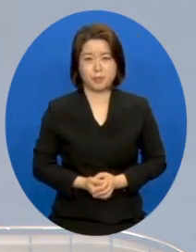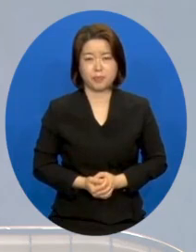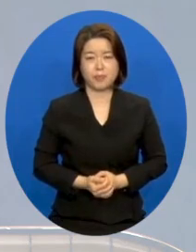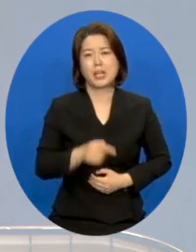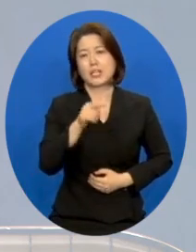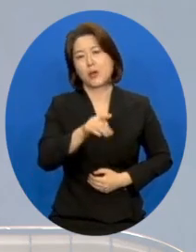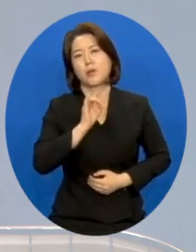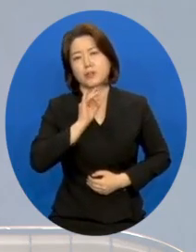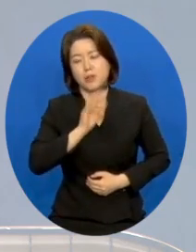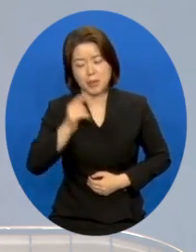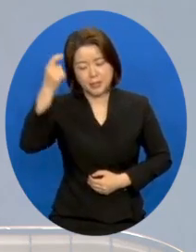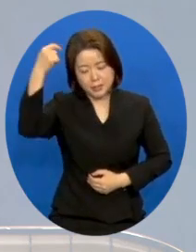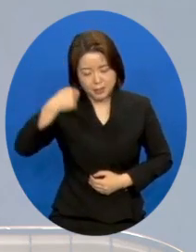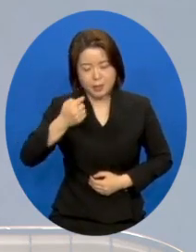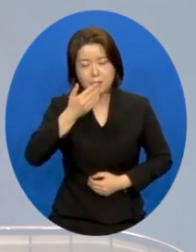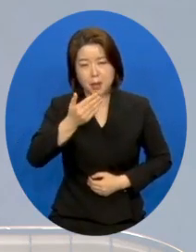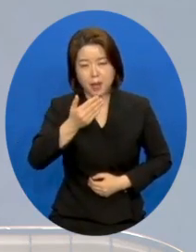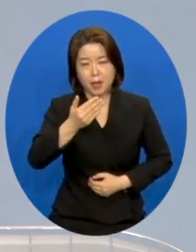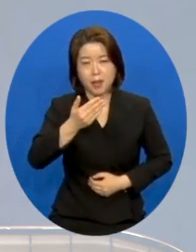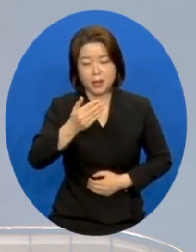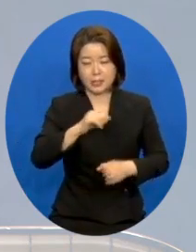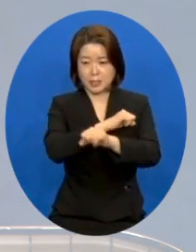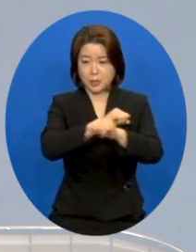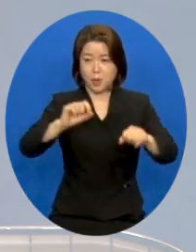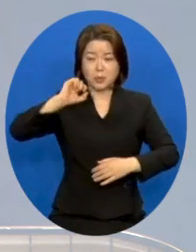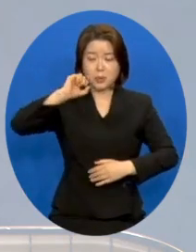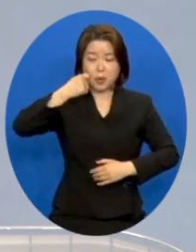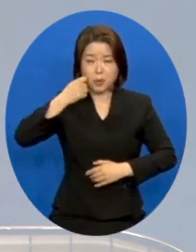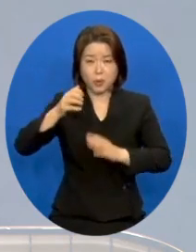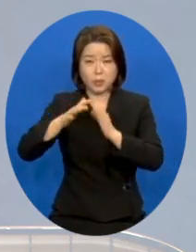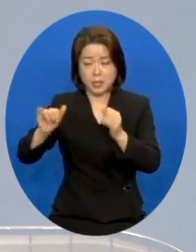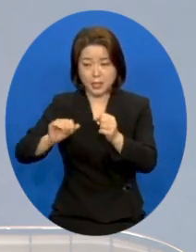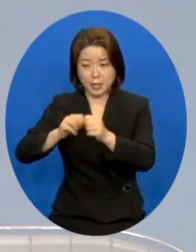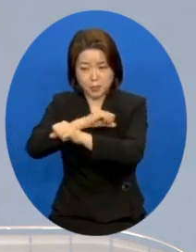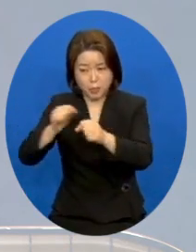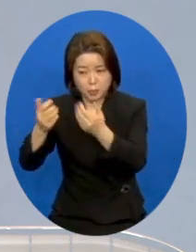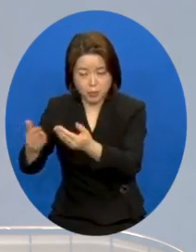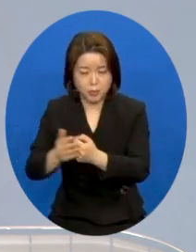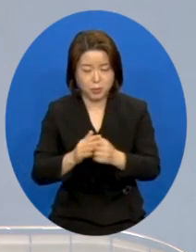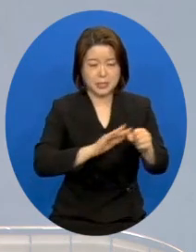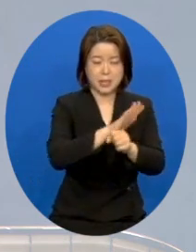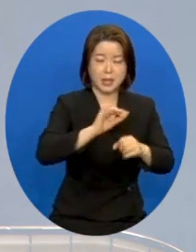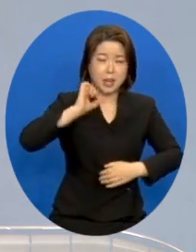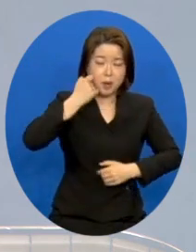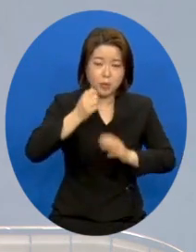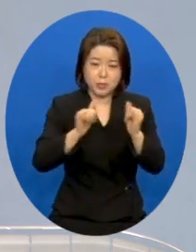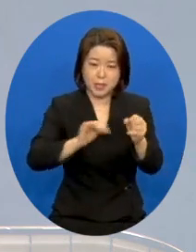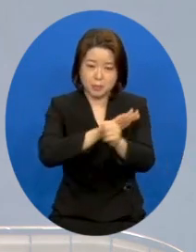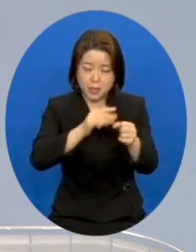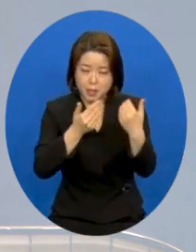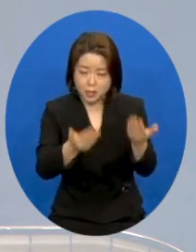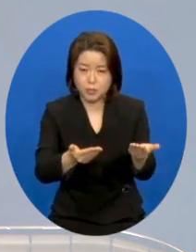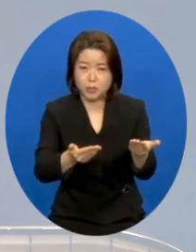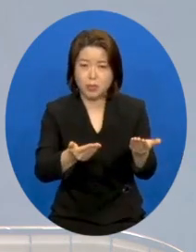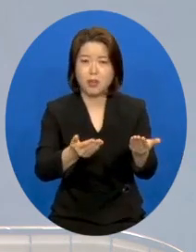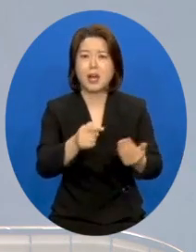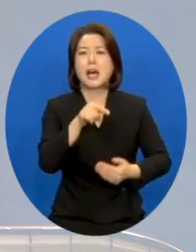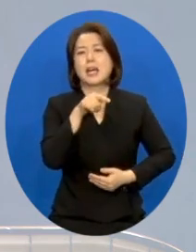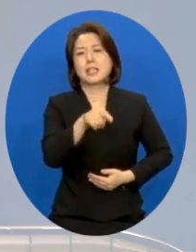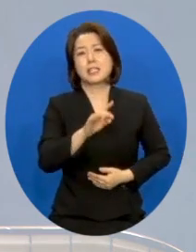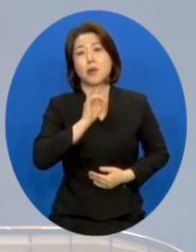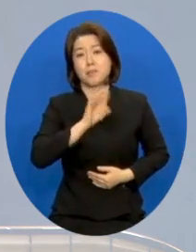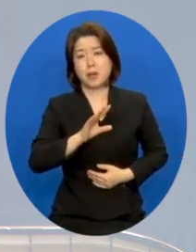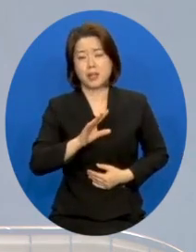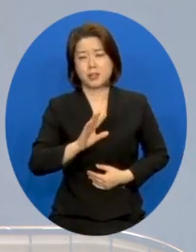거기서만 느껴지는거 용서할 수 없는 사람 용서하고 사랑할 수 없는 사람을 사랑하는 것 그것이